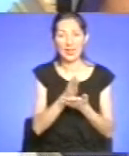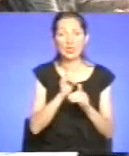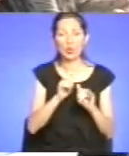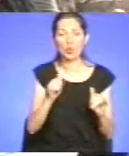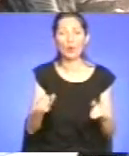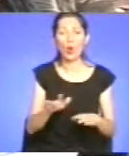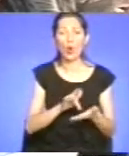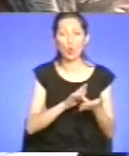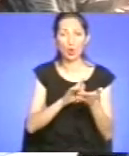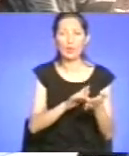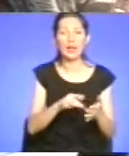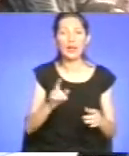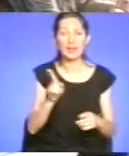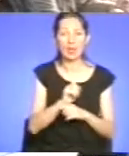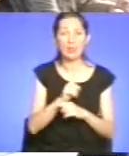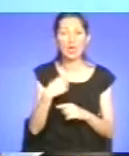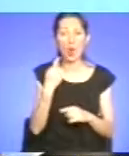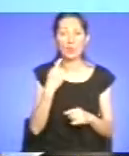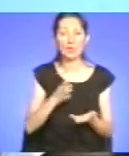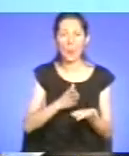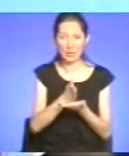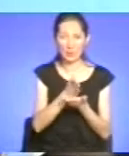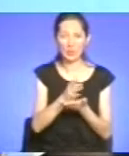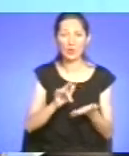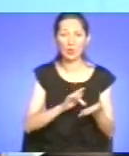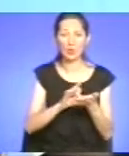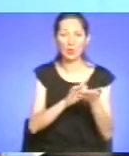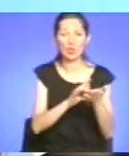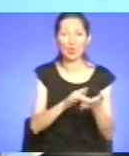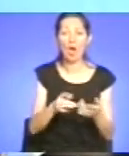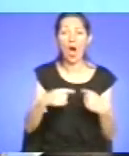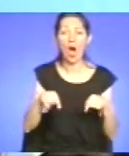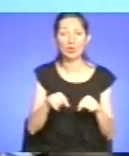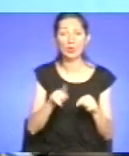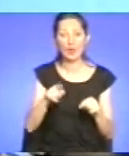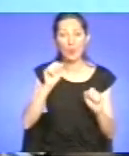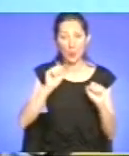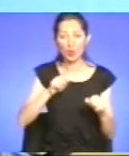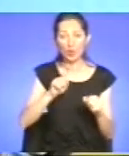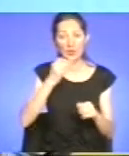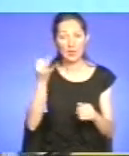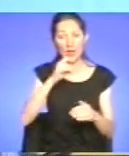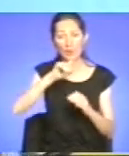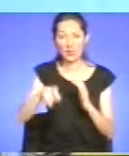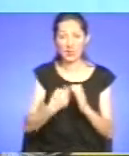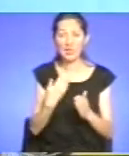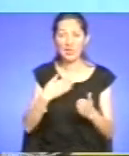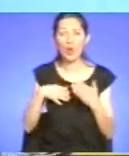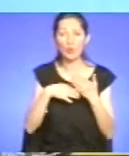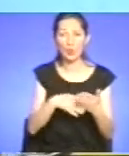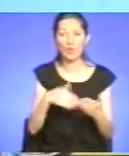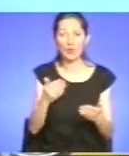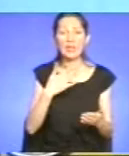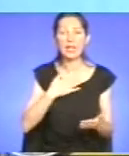області та перспективи туристичної галузі. Ви можете щось цікаве взнати і нам, тому навіть допомогти, тому що ви